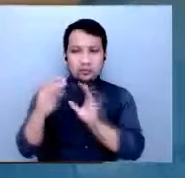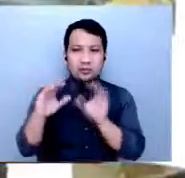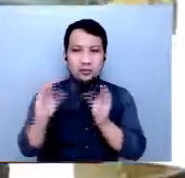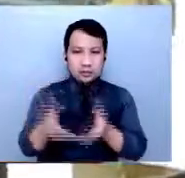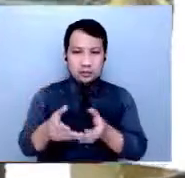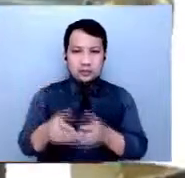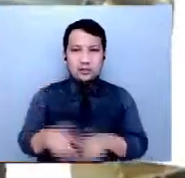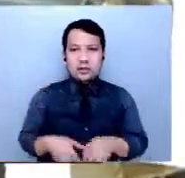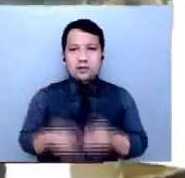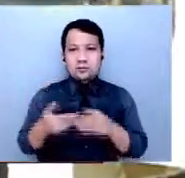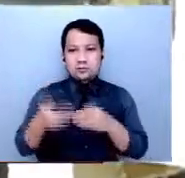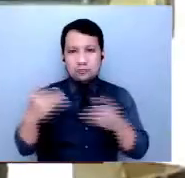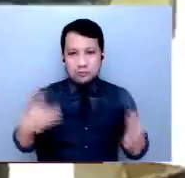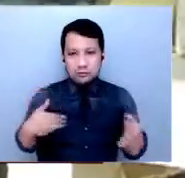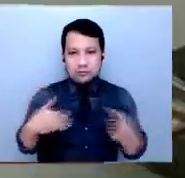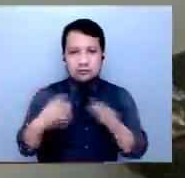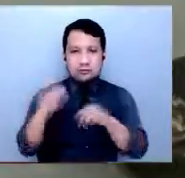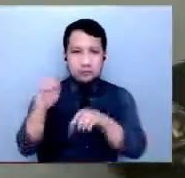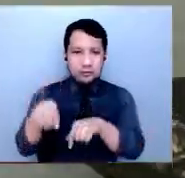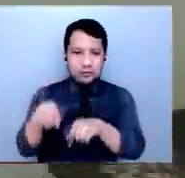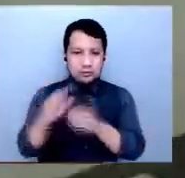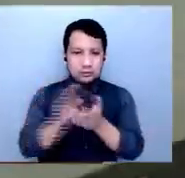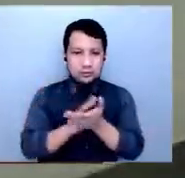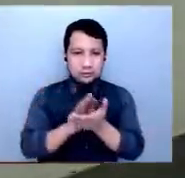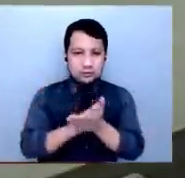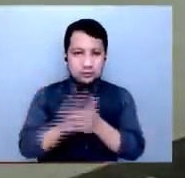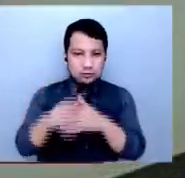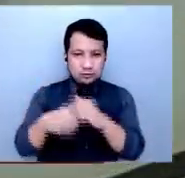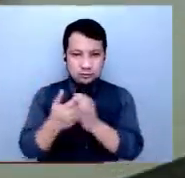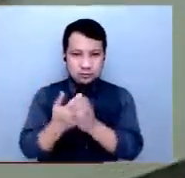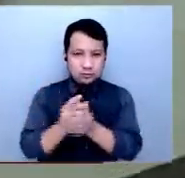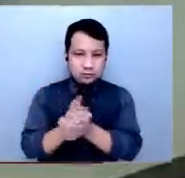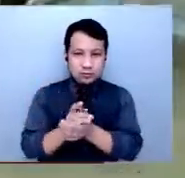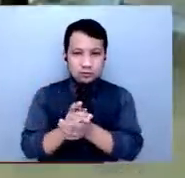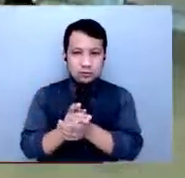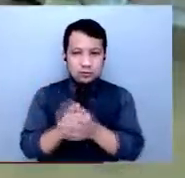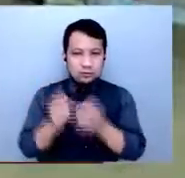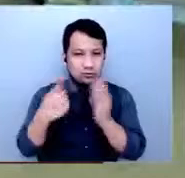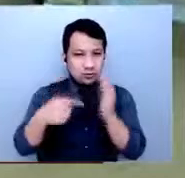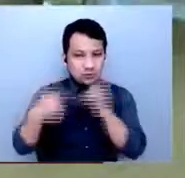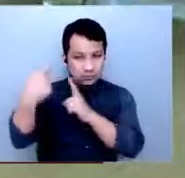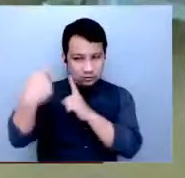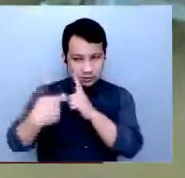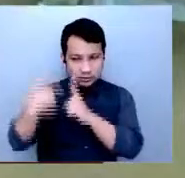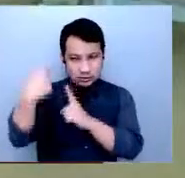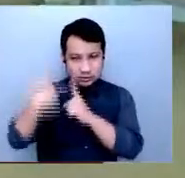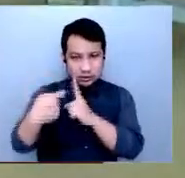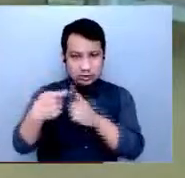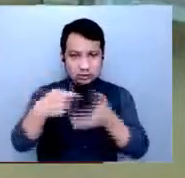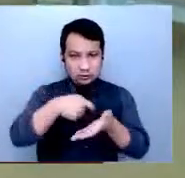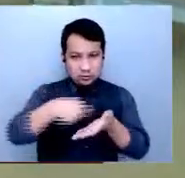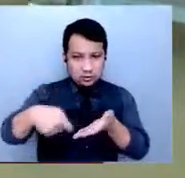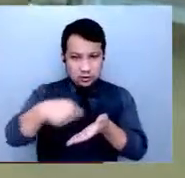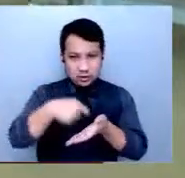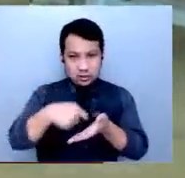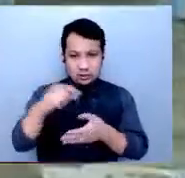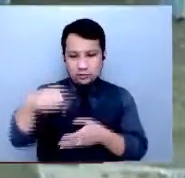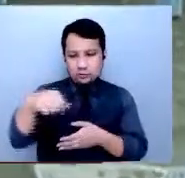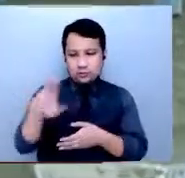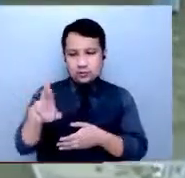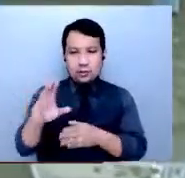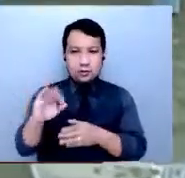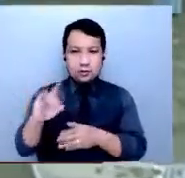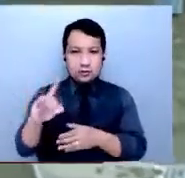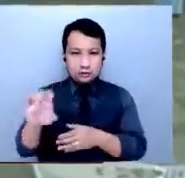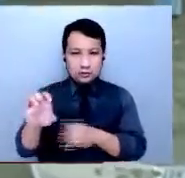Bago pumasok ng school, kailangang maghugas ng kamay. I-check ang temperature at iscan ang QR code para sa contact